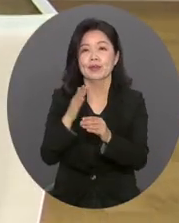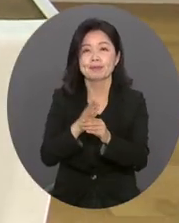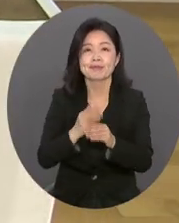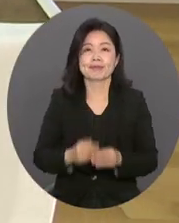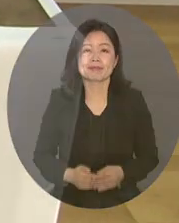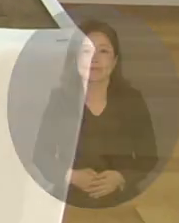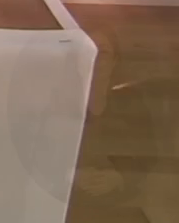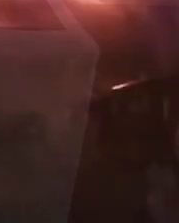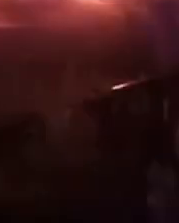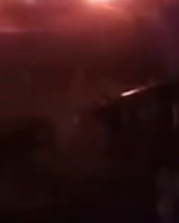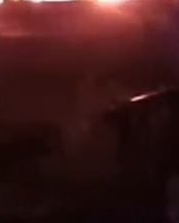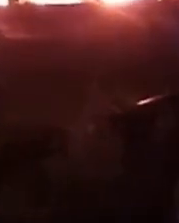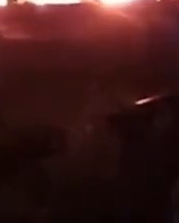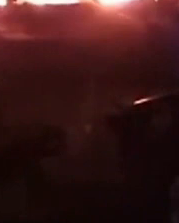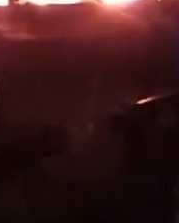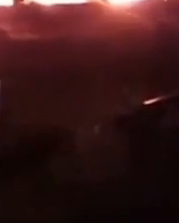이다현입니다.